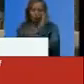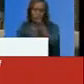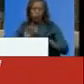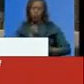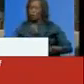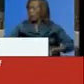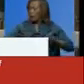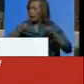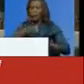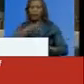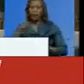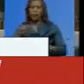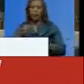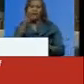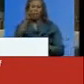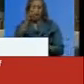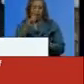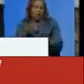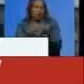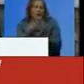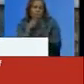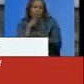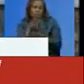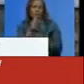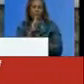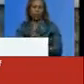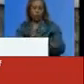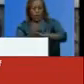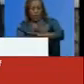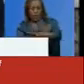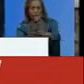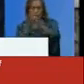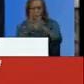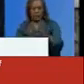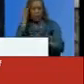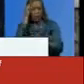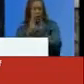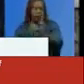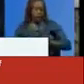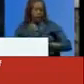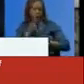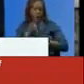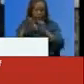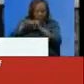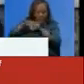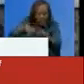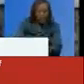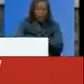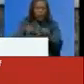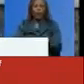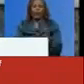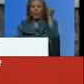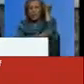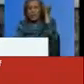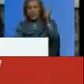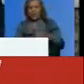ችግሮቻችን በርካታና ፋታ የማይሰጡ ናቸው። የዳበረ የዲሞክራሲ ባህል አለመኖር፣ ስር የሰደደ ደህንነት፣